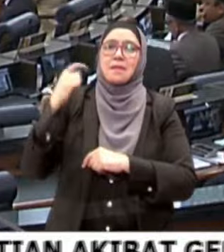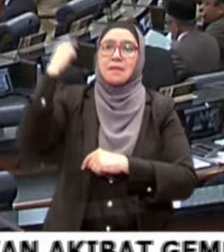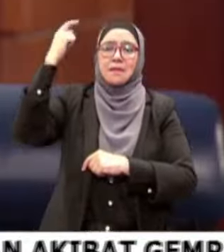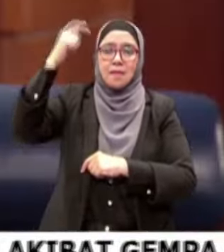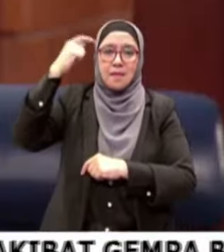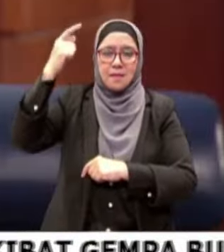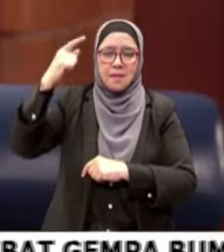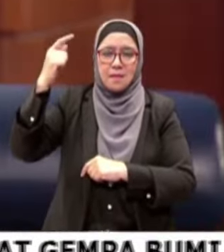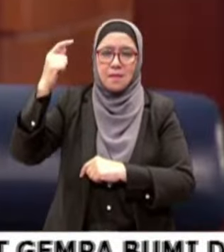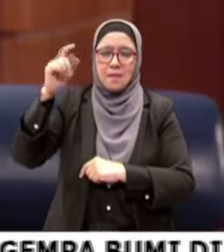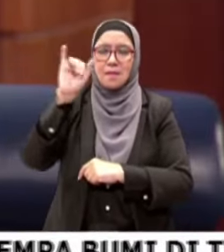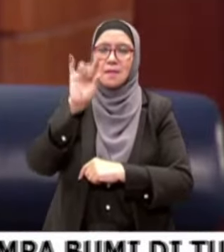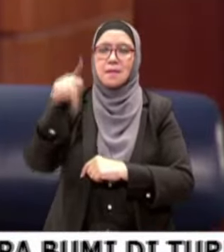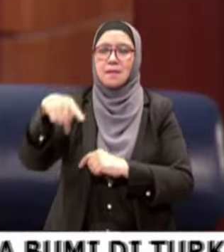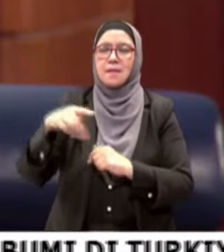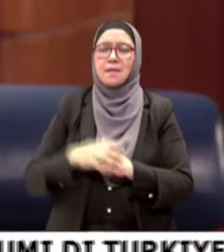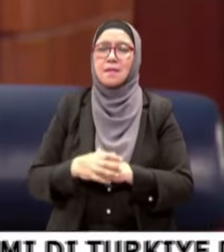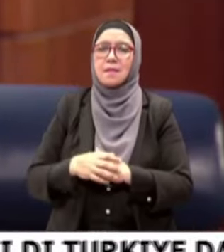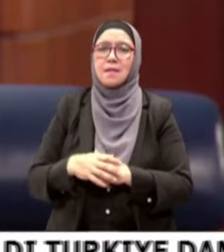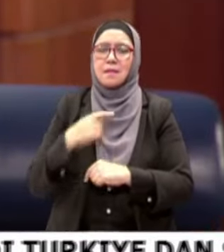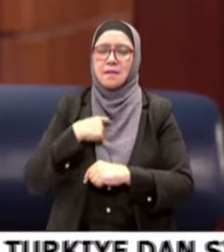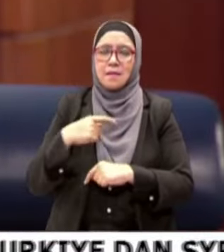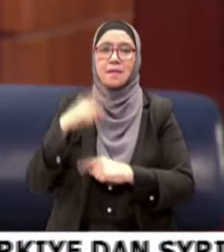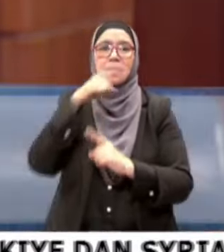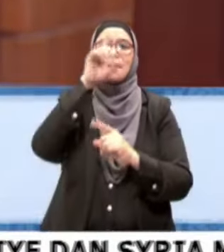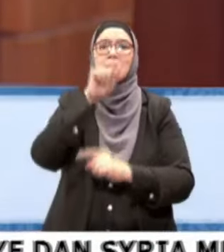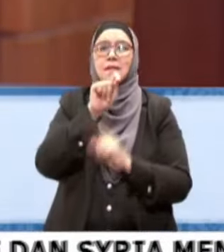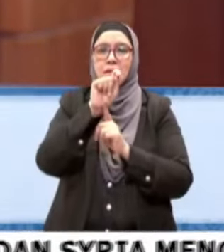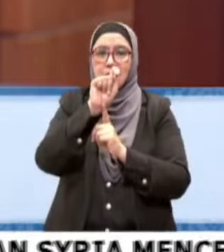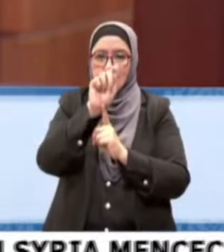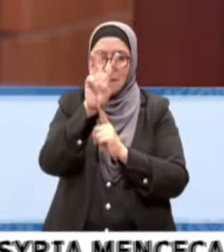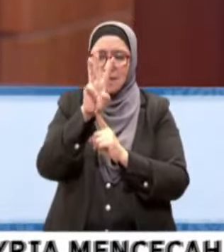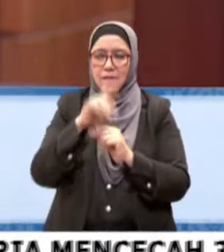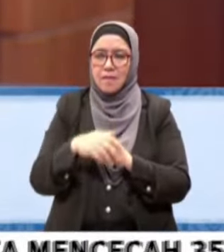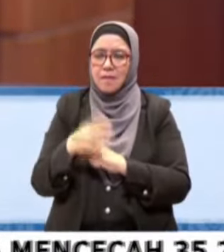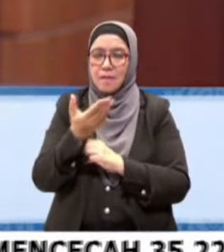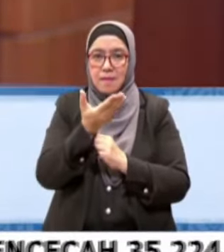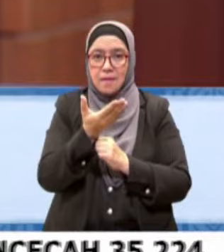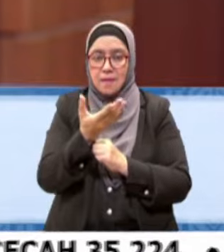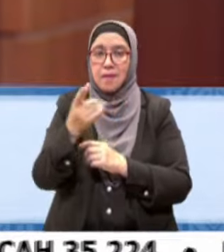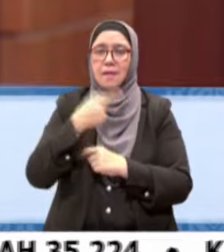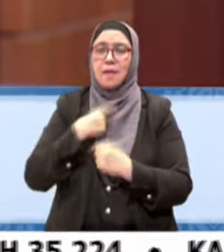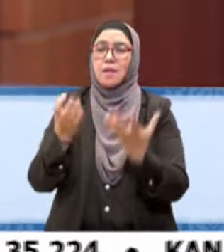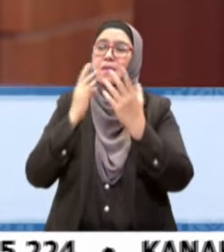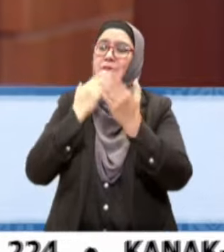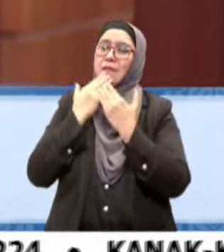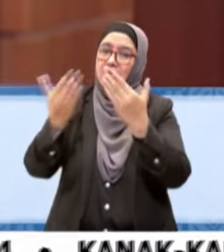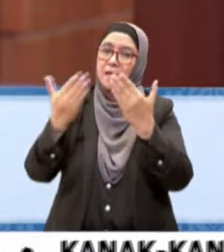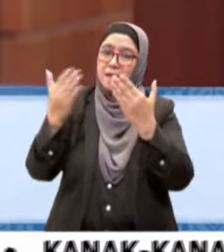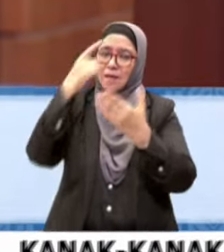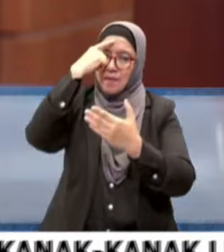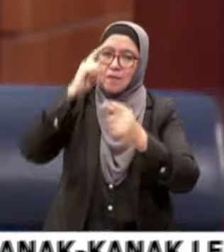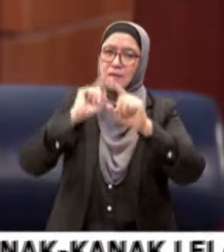yang Tuhan yang lebih tua Izinkan saya mengucapkan terima kasih atas jawaban yang diberikannya